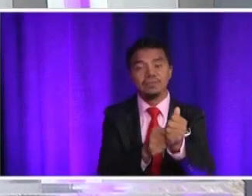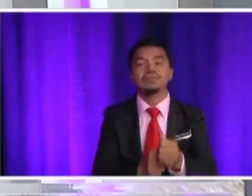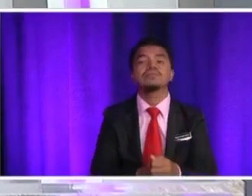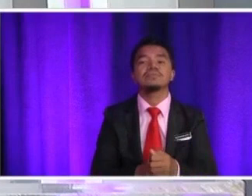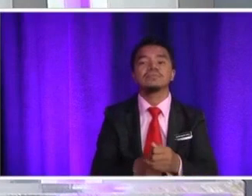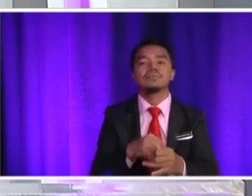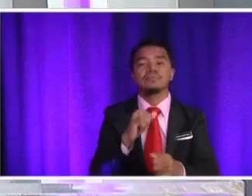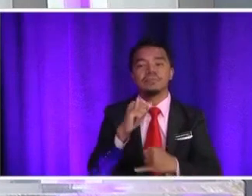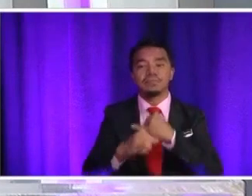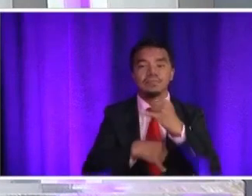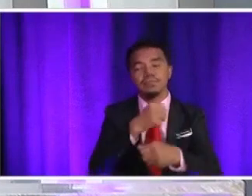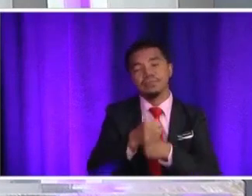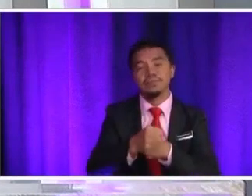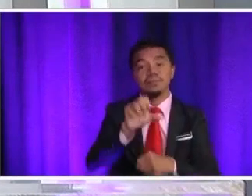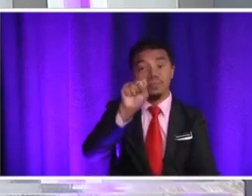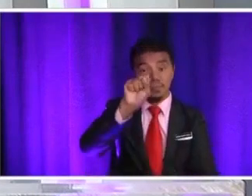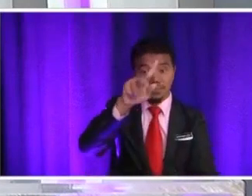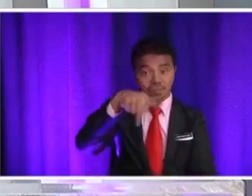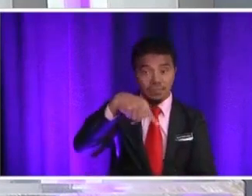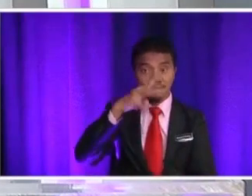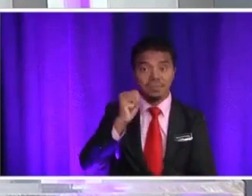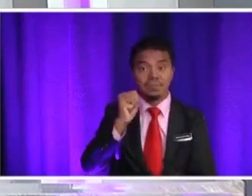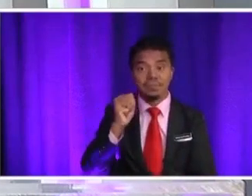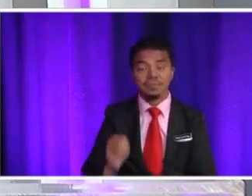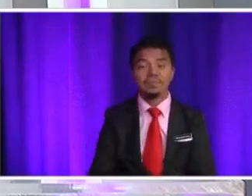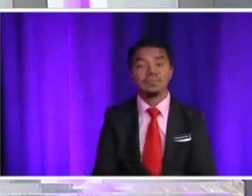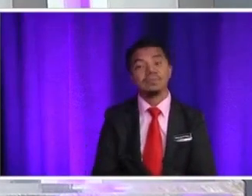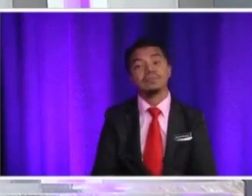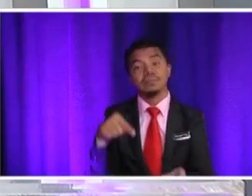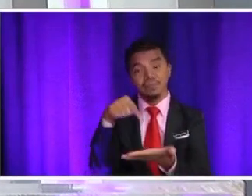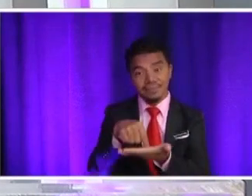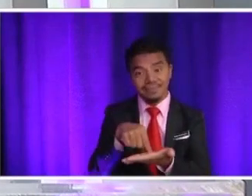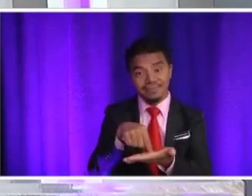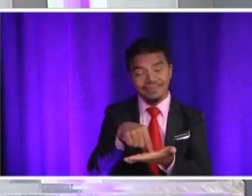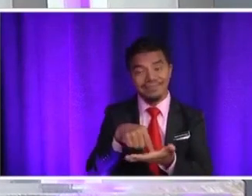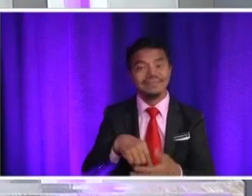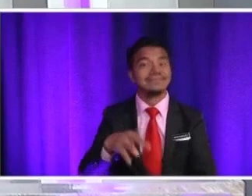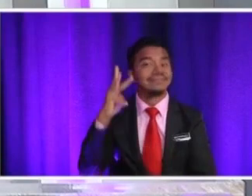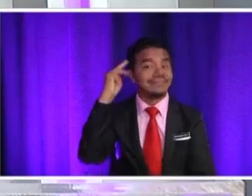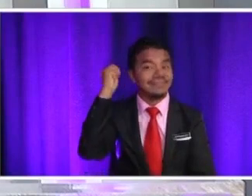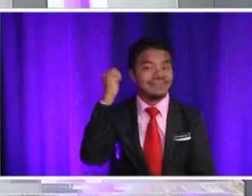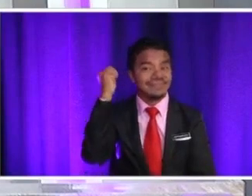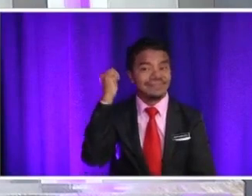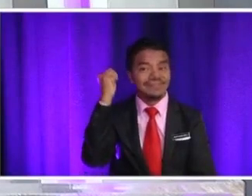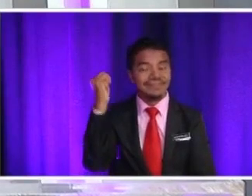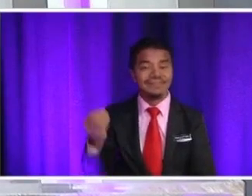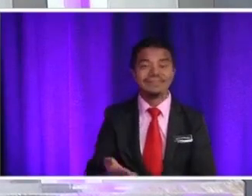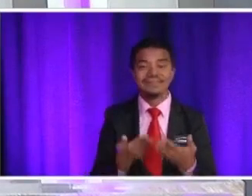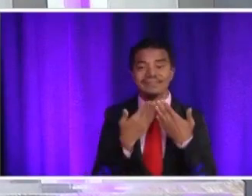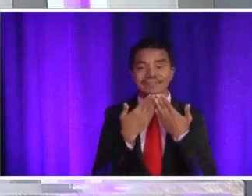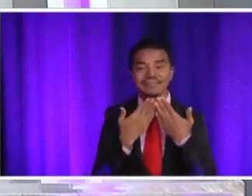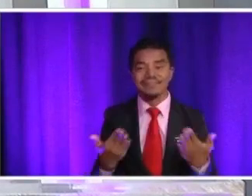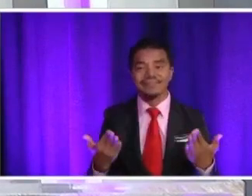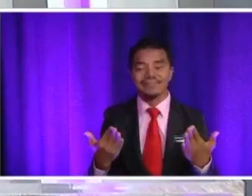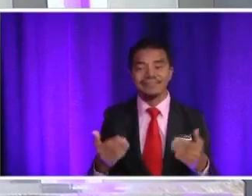SPM 2022 untuk lebih banyak lagi ilmu. Kita berhenti di sini terlebih dahulu. Saya Syamira Nazir. Assalamualaikum dan salam sejahtera.